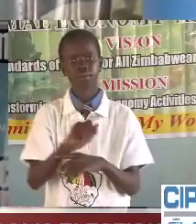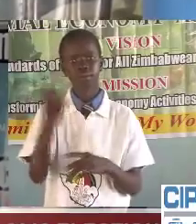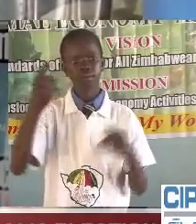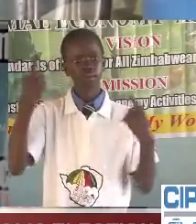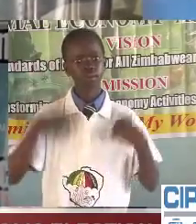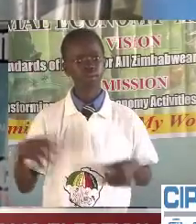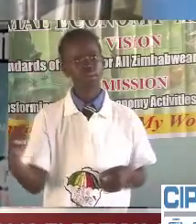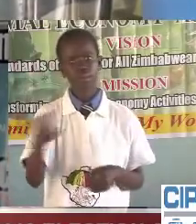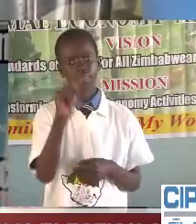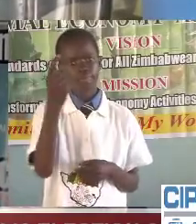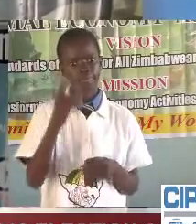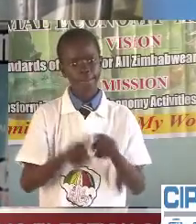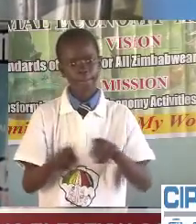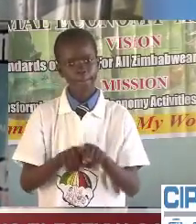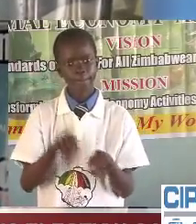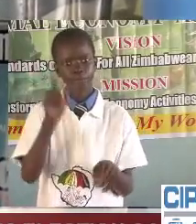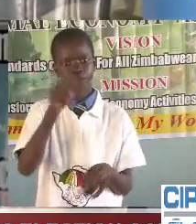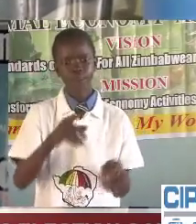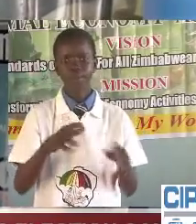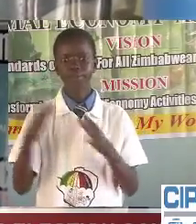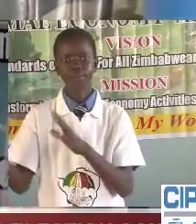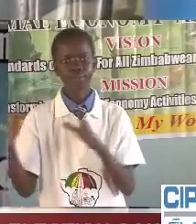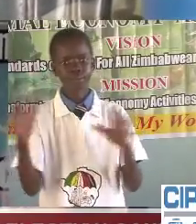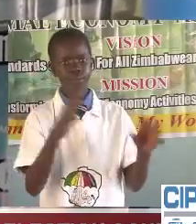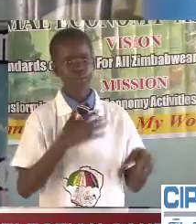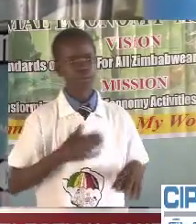kurarama, tichatora matanho